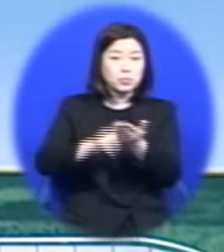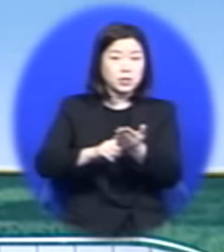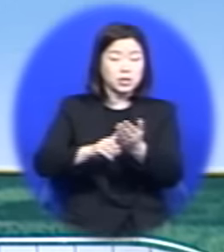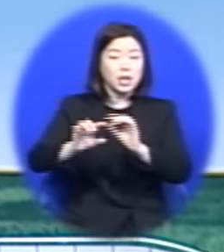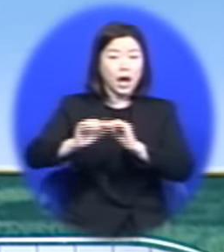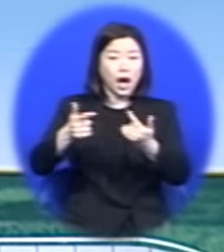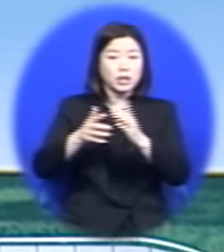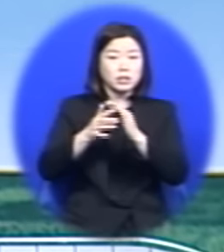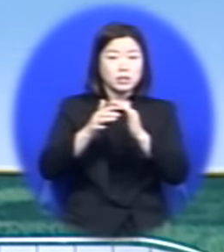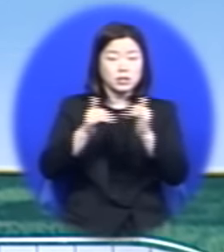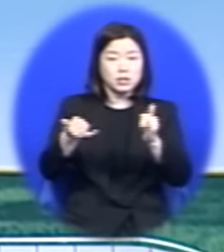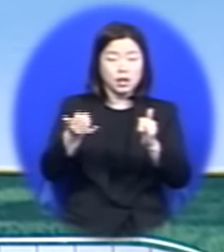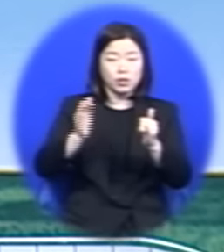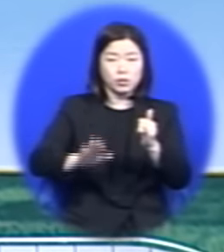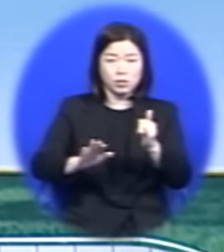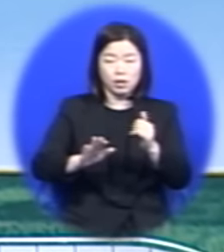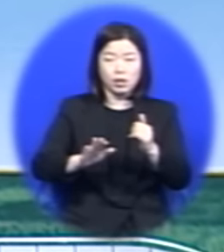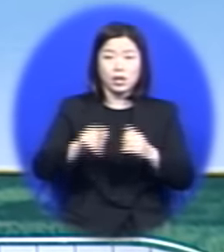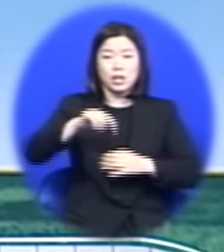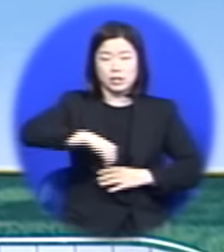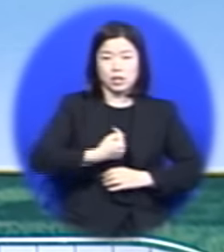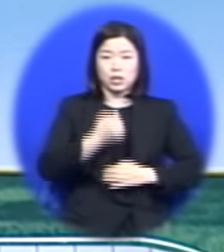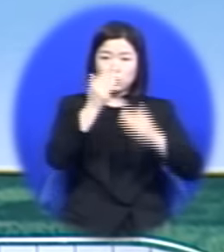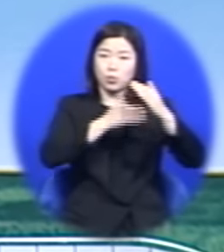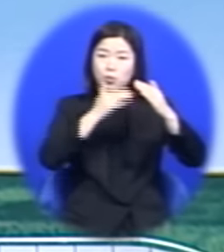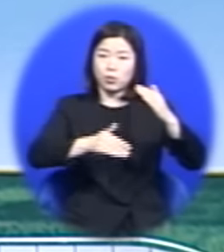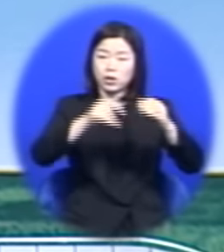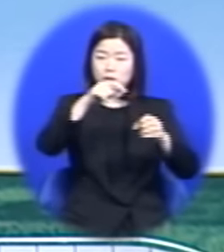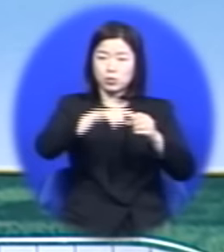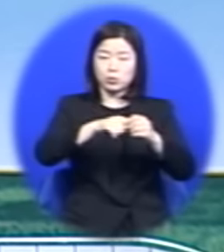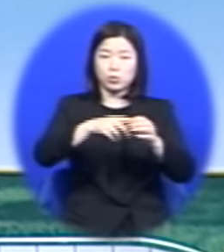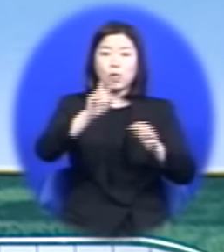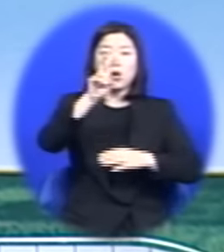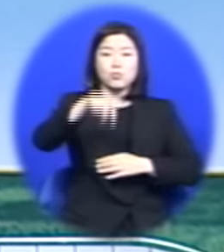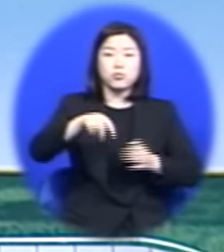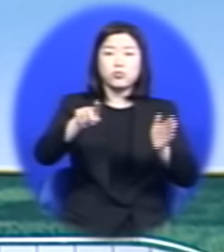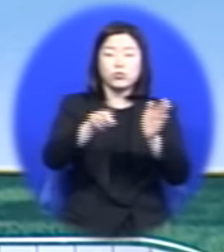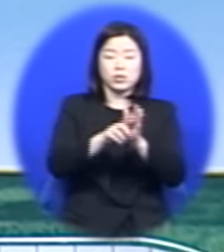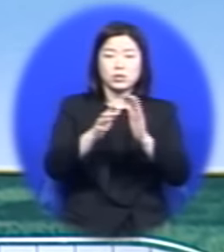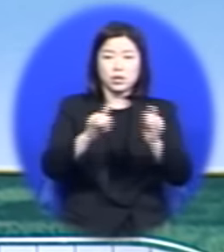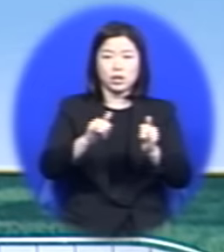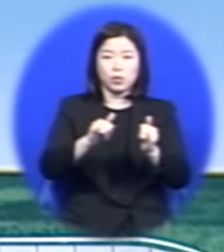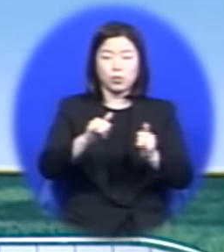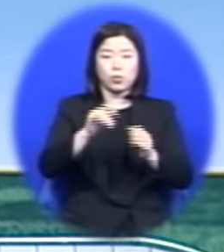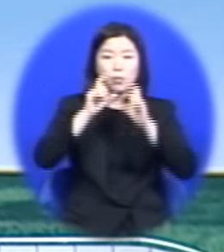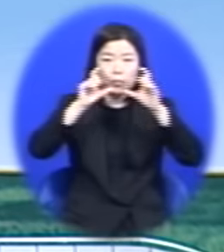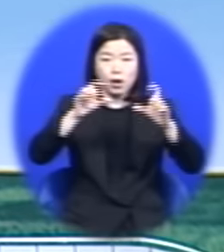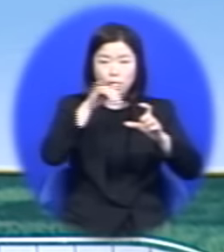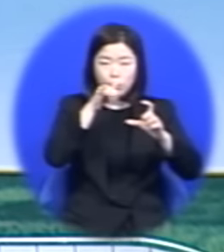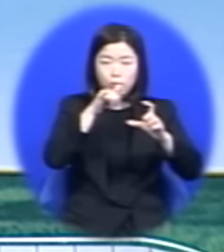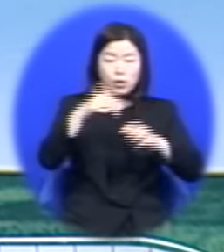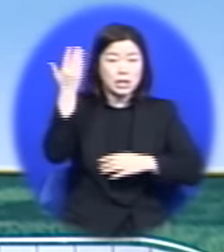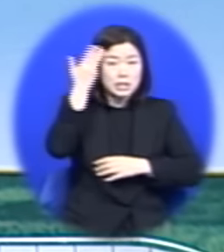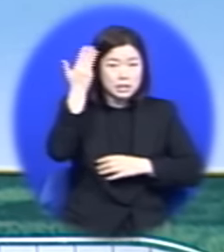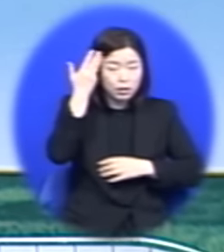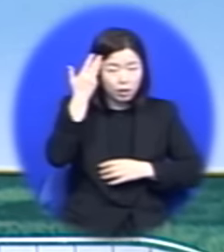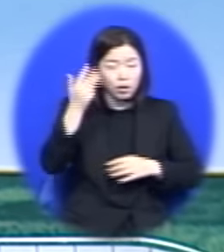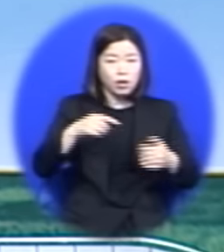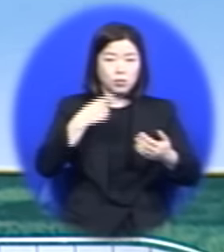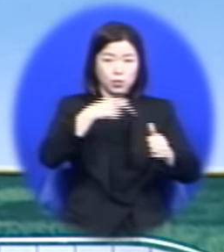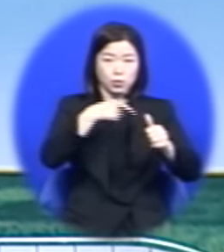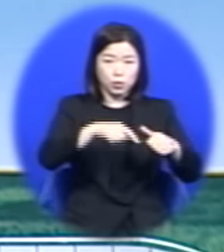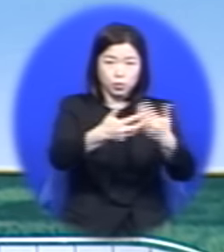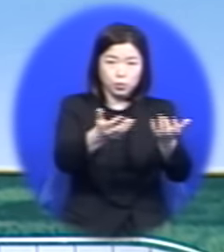사회인데 공개적으로 자기는 무신론자라고 고백했고 그분이 철학계와 교육계에